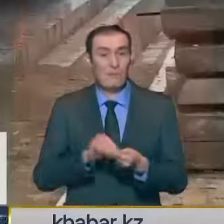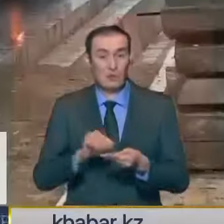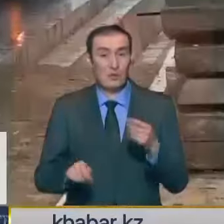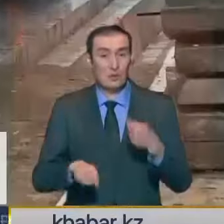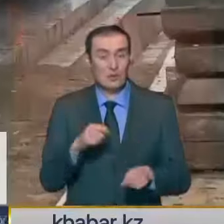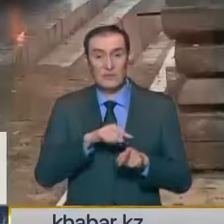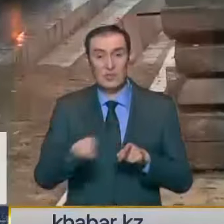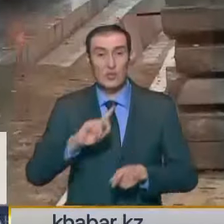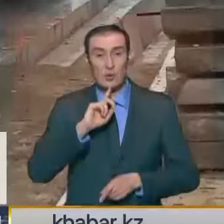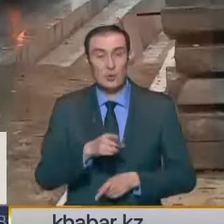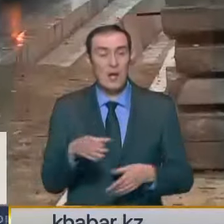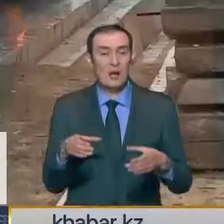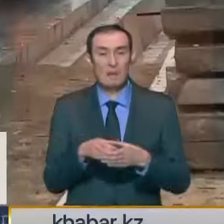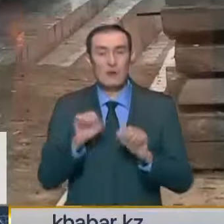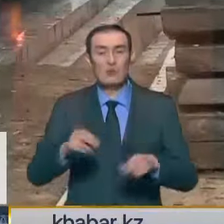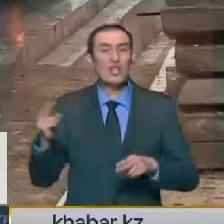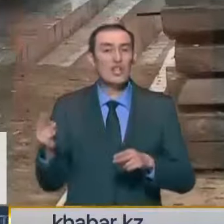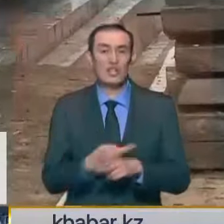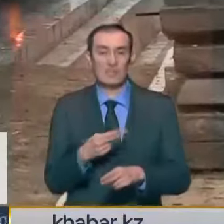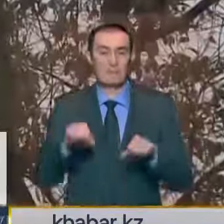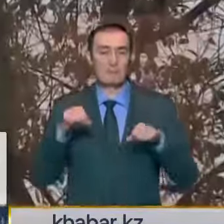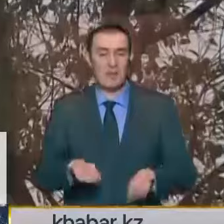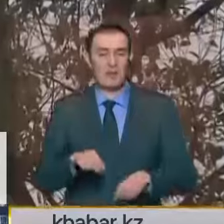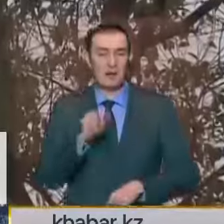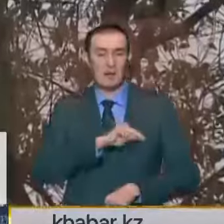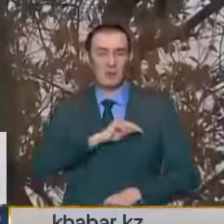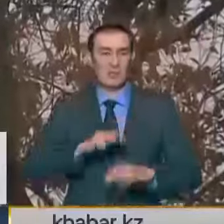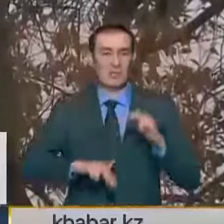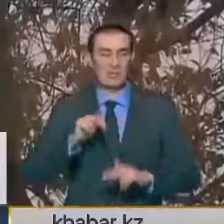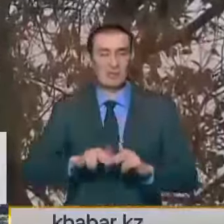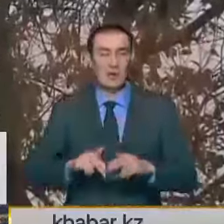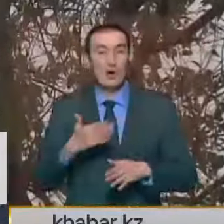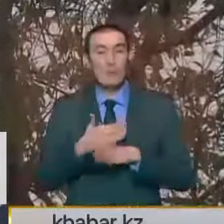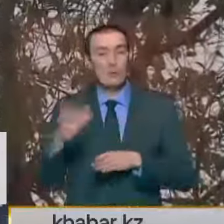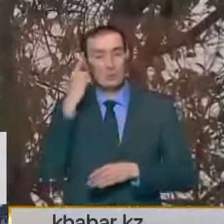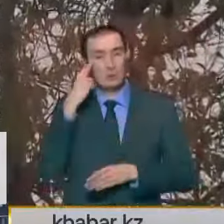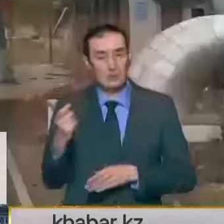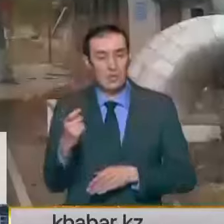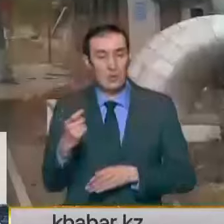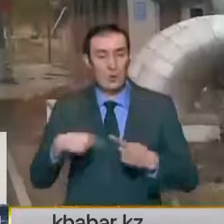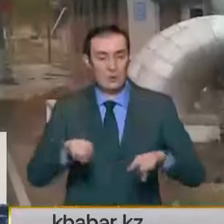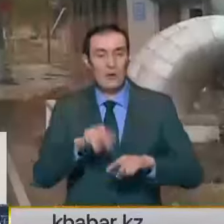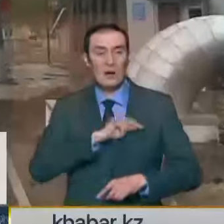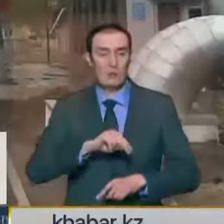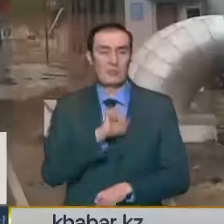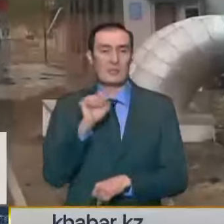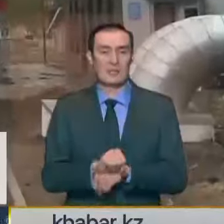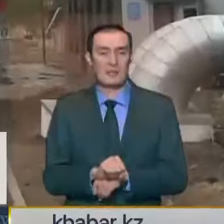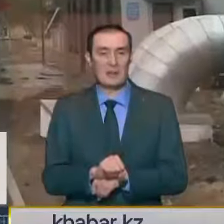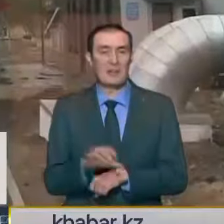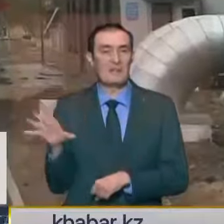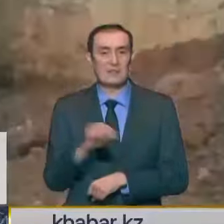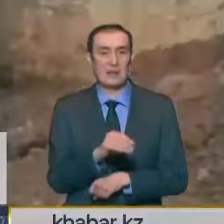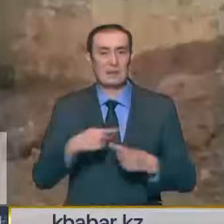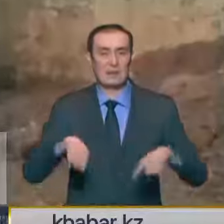нарушения в течение года компанию могут лишить линзи на строительство после предупреждений уполномоченных органов работы приостановили на всех